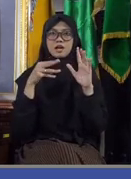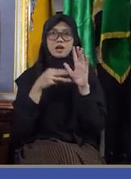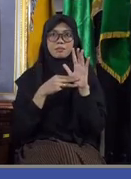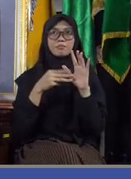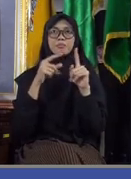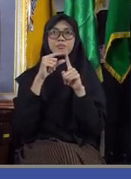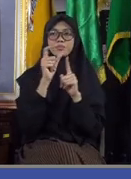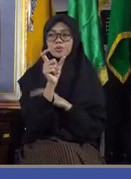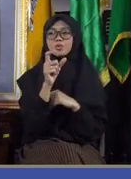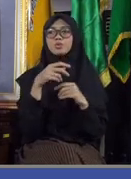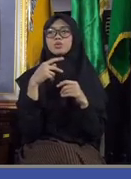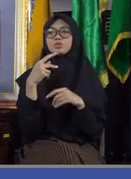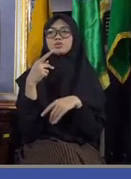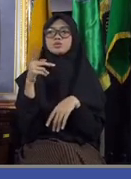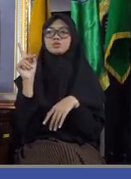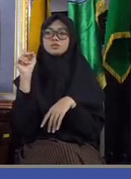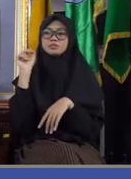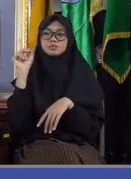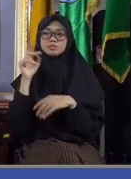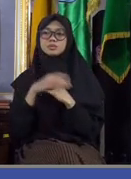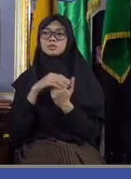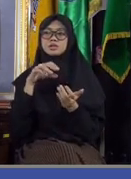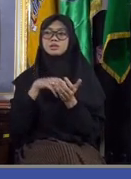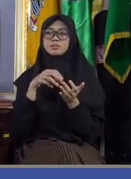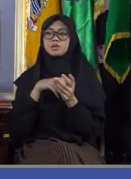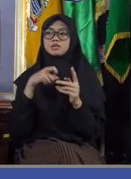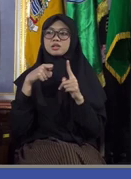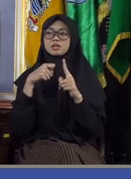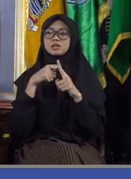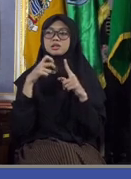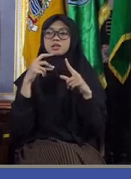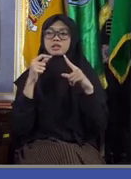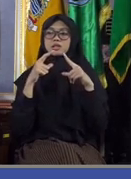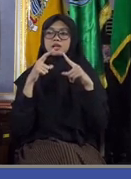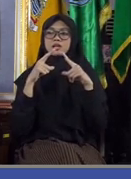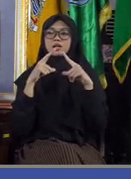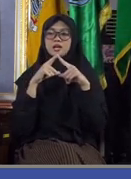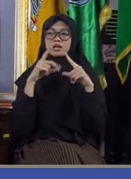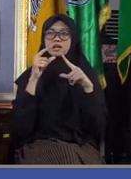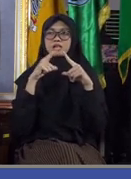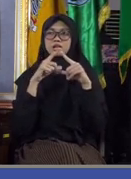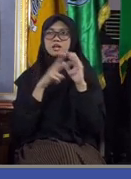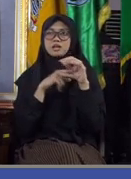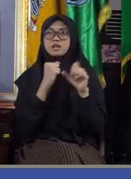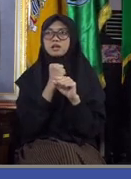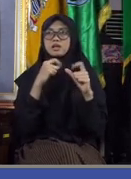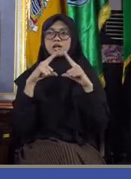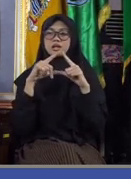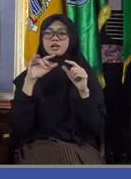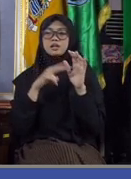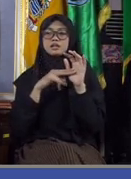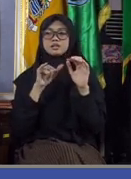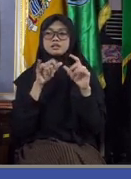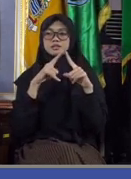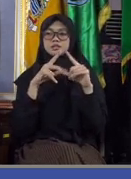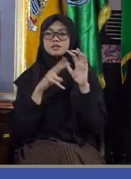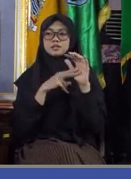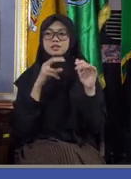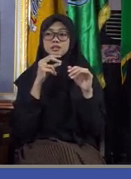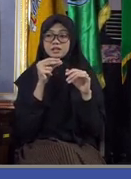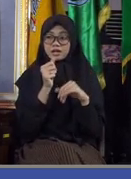laporkan ke Grobogan tampillah memang belum tembaknya belum banyak belum ya aku mau ngomong sudah